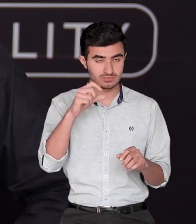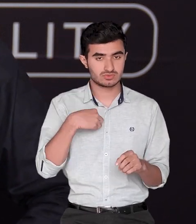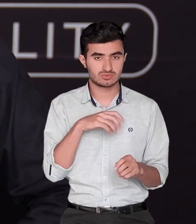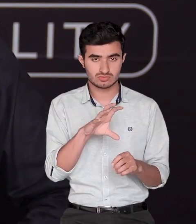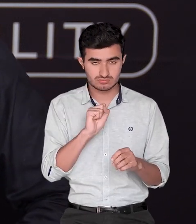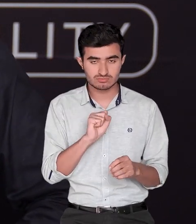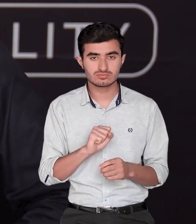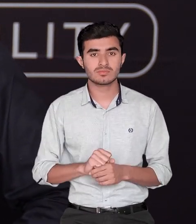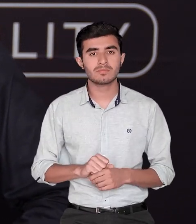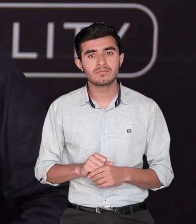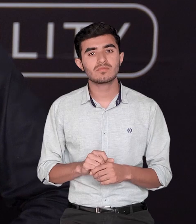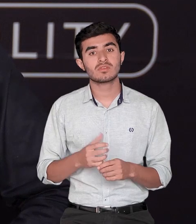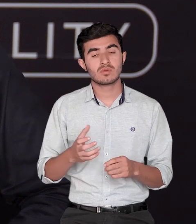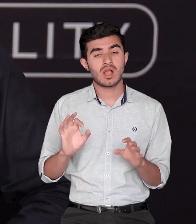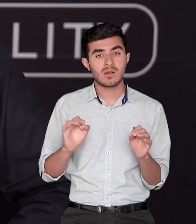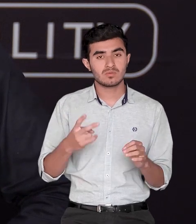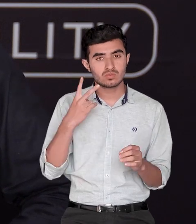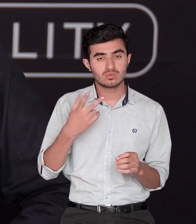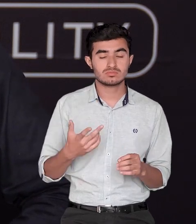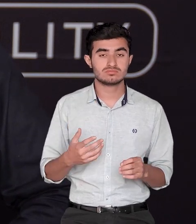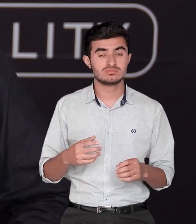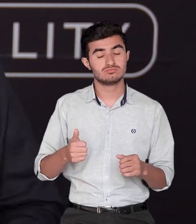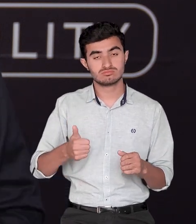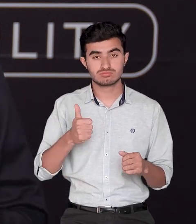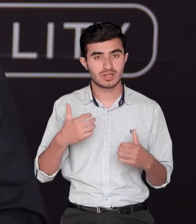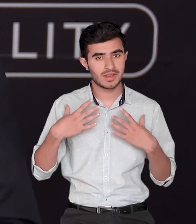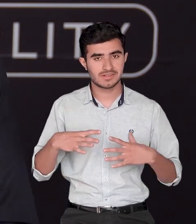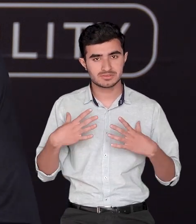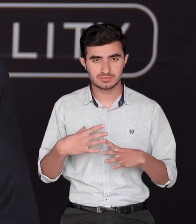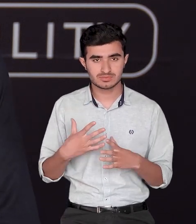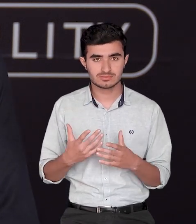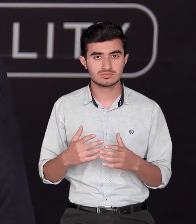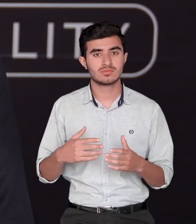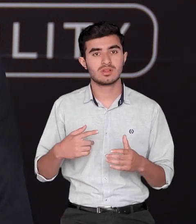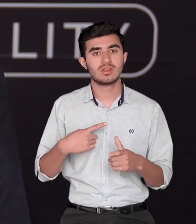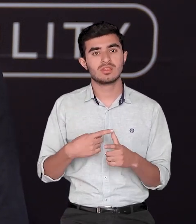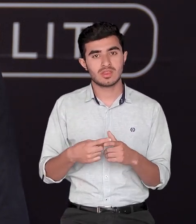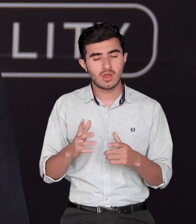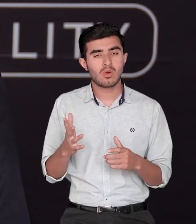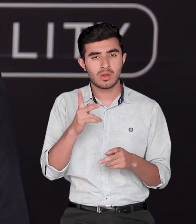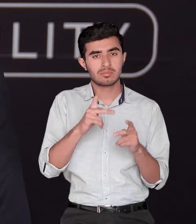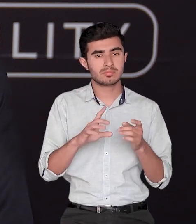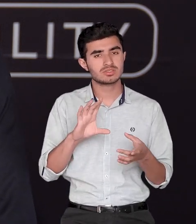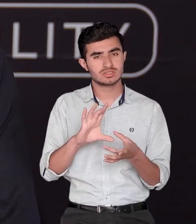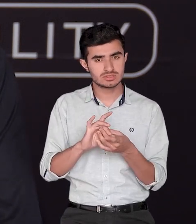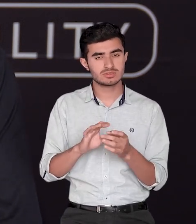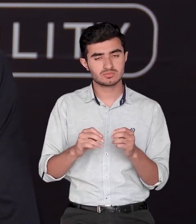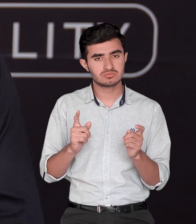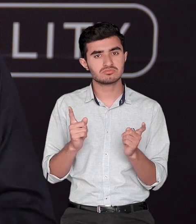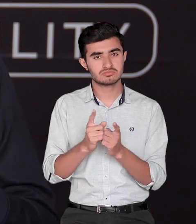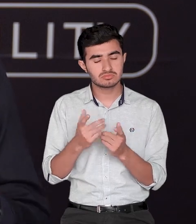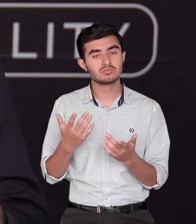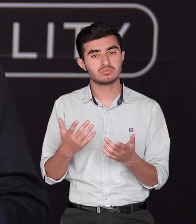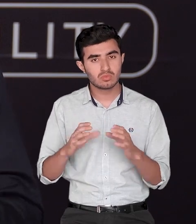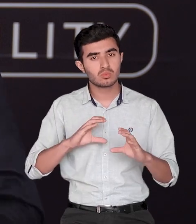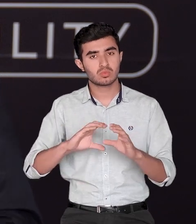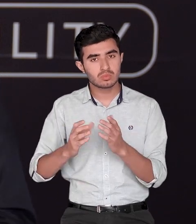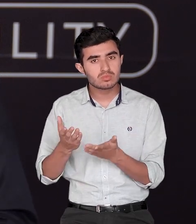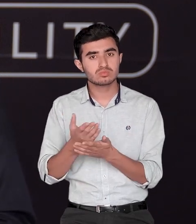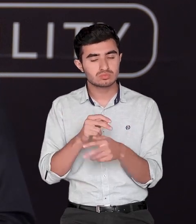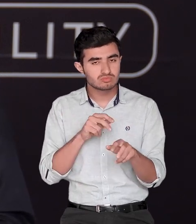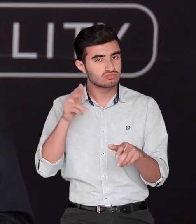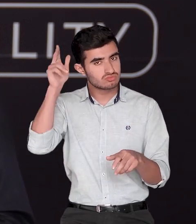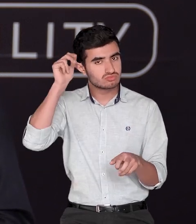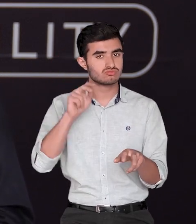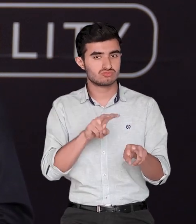took of a horse. तो वो मेरे लिए एक बड़ा एक्सपीरियंस था। एंड देन आई मेट द पीपल्स, और फिर उनके साथ मैंने